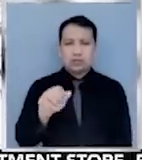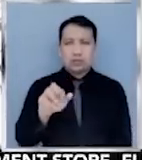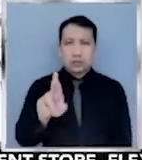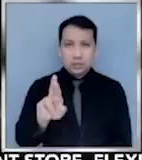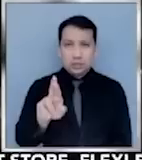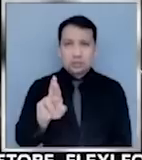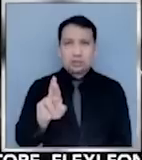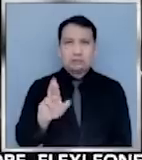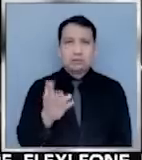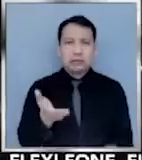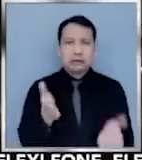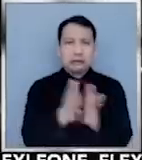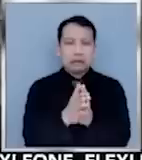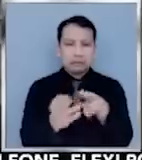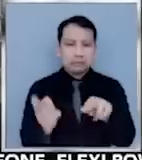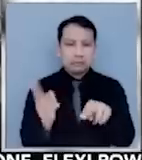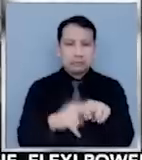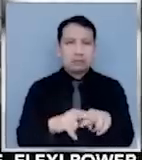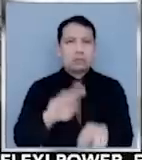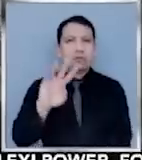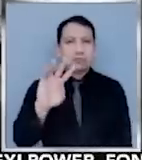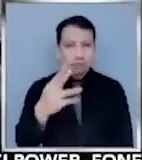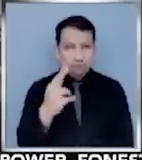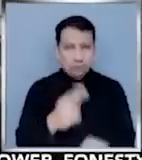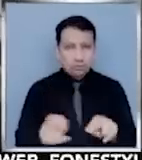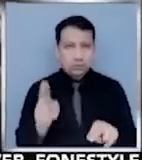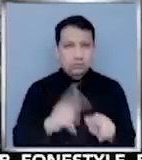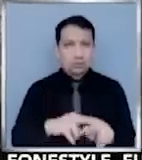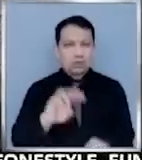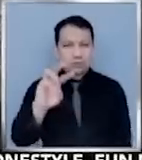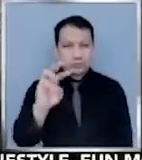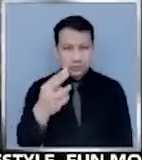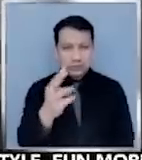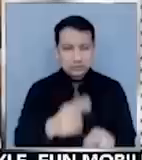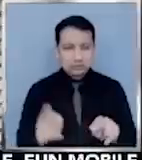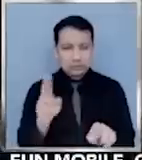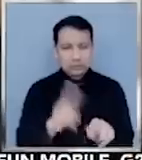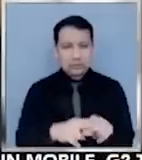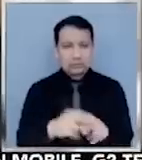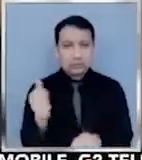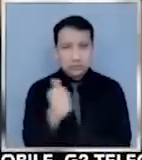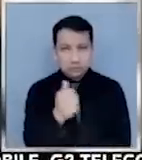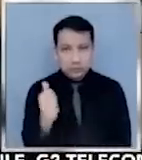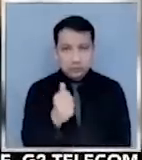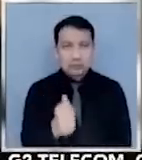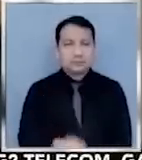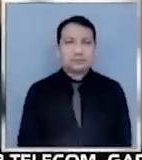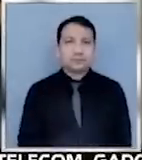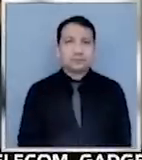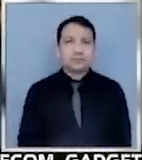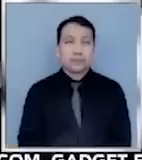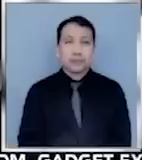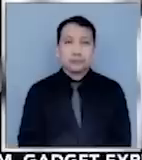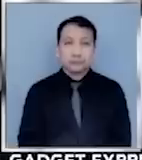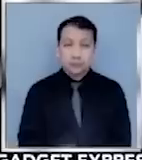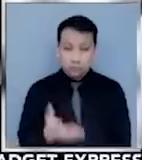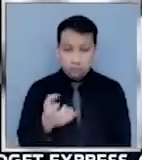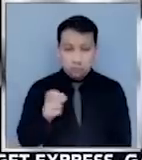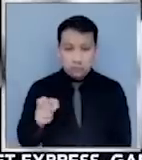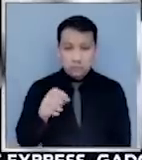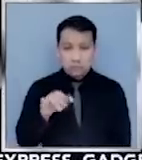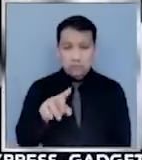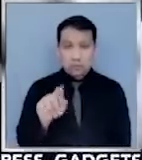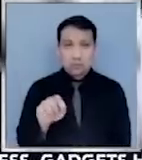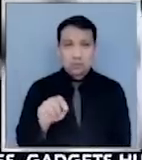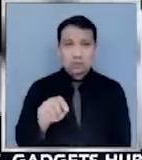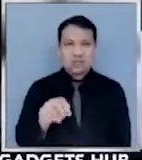humihingi sila ng 4 na piso hanggang 6 na pisong dagdag singil sa pamasahe. Ang minimum na gusto ng MRT ay 17